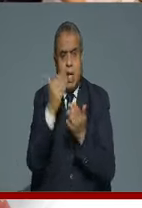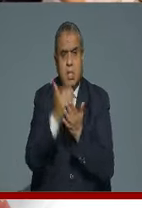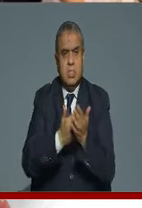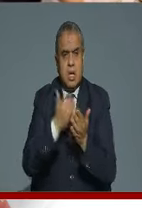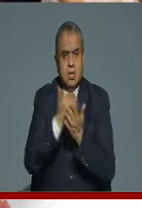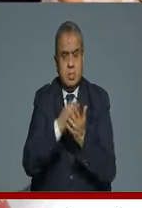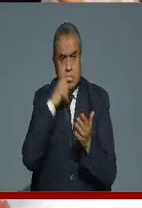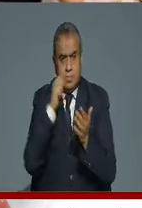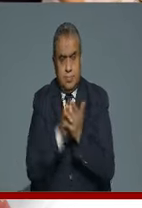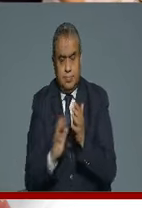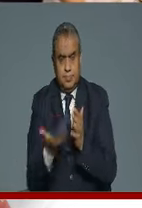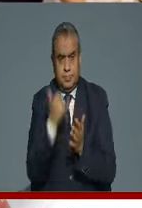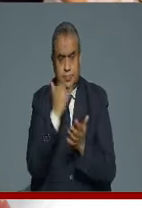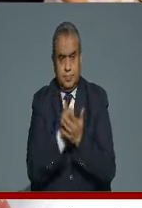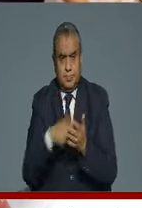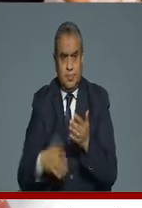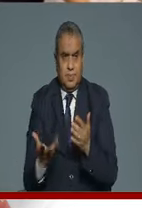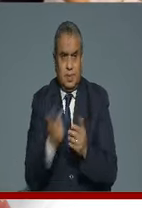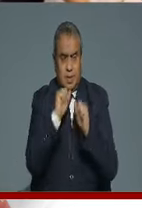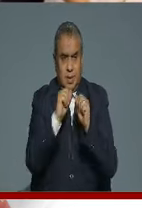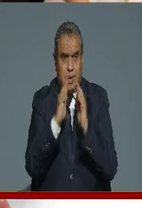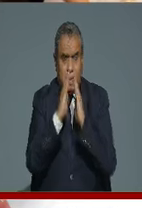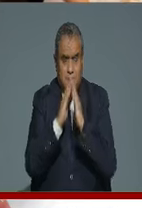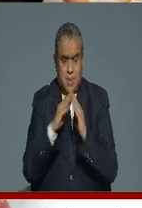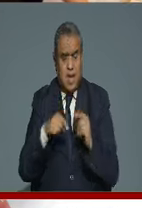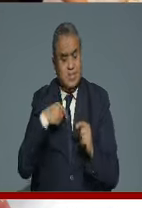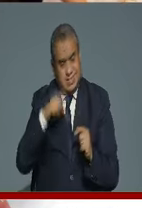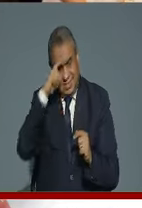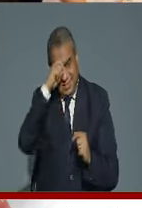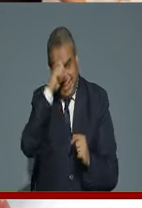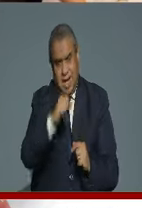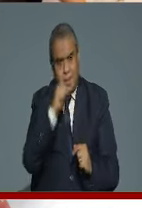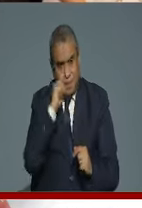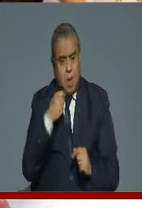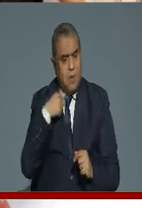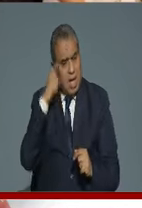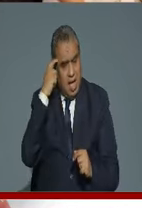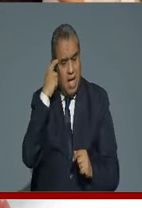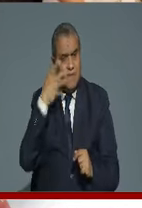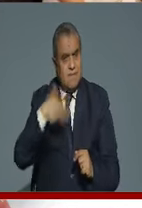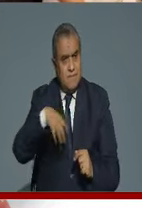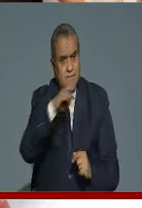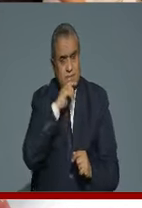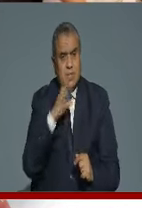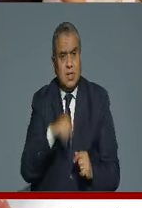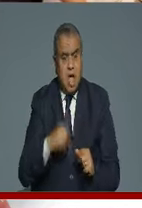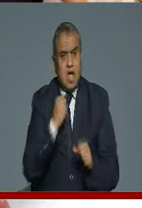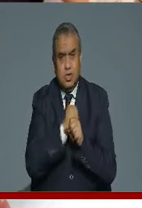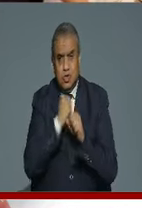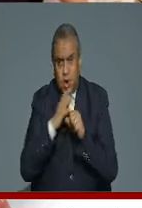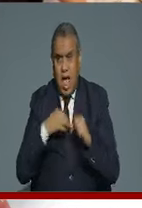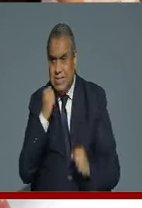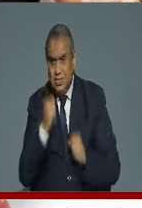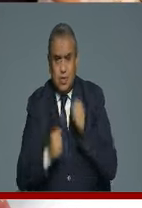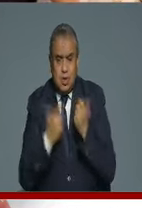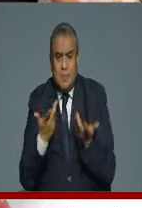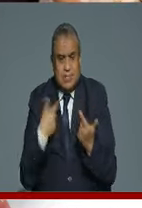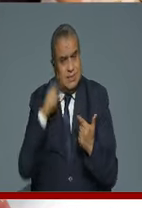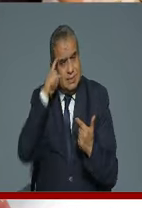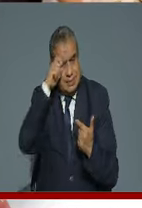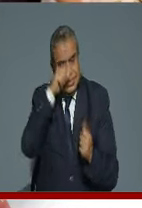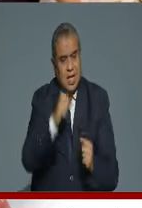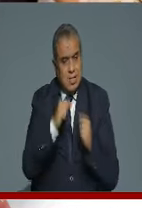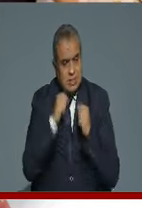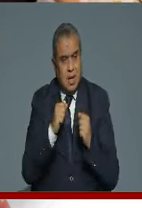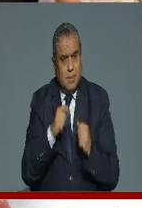وإحنا طبعاً يعني ظروفنا مش يعني ظروفنا برضو مش صعبة يعني، عايزين نعمل حاجات كتير وظروفنا مش